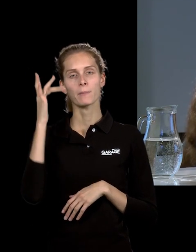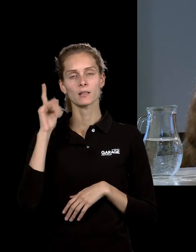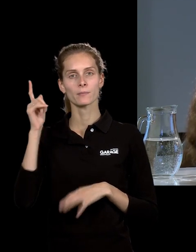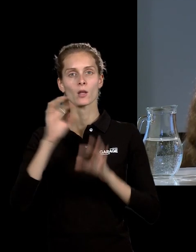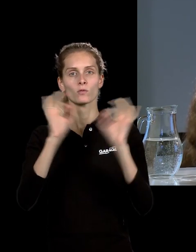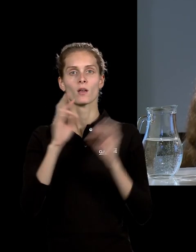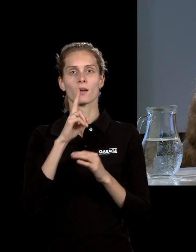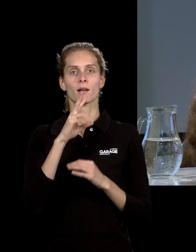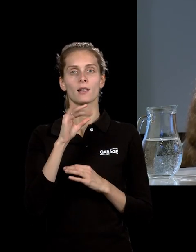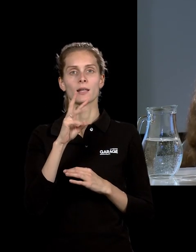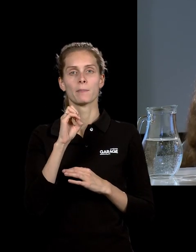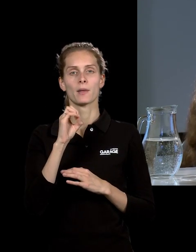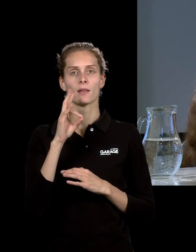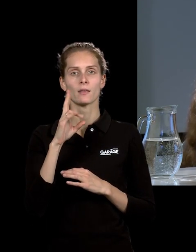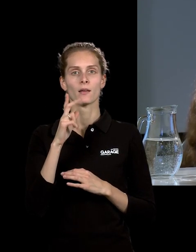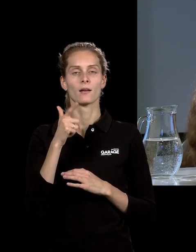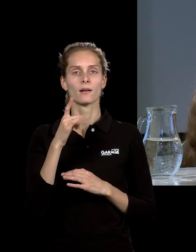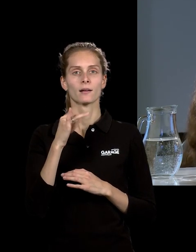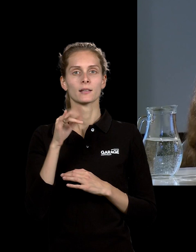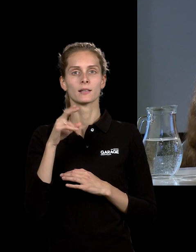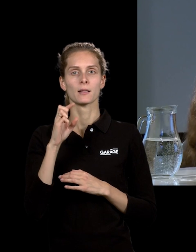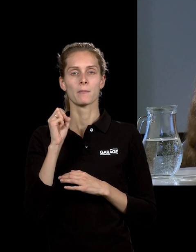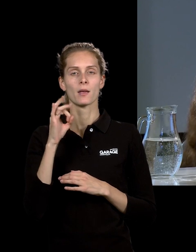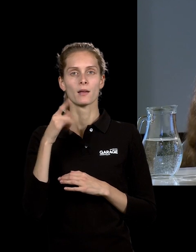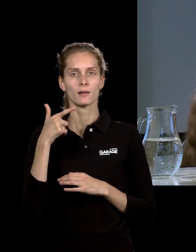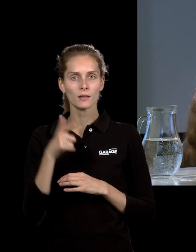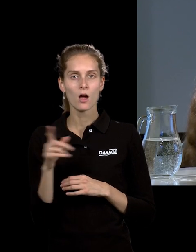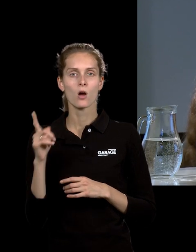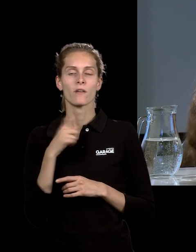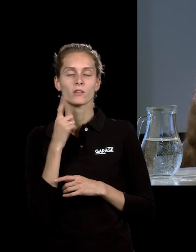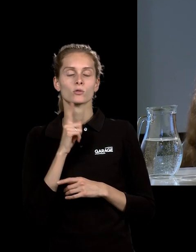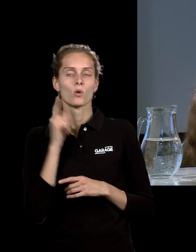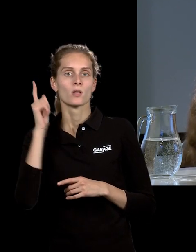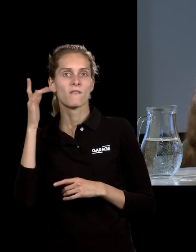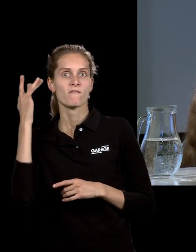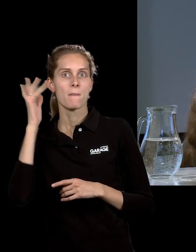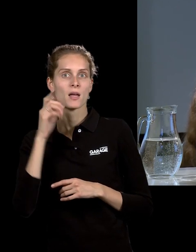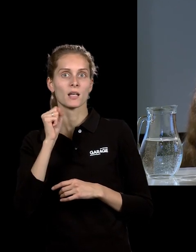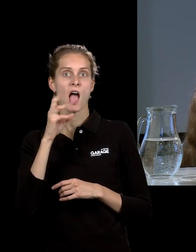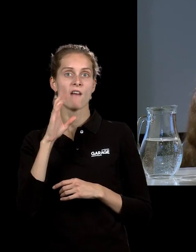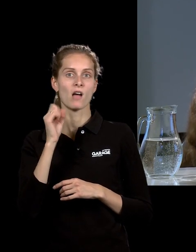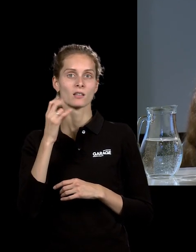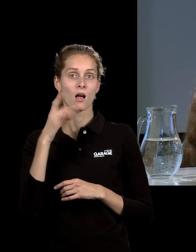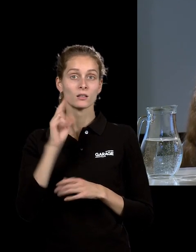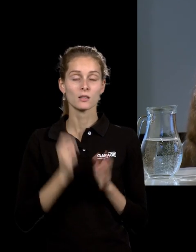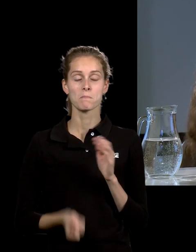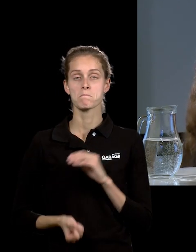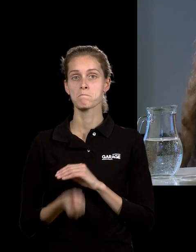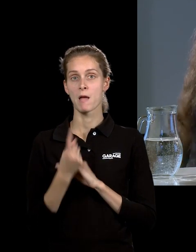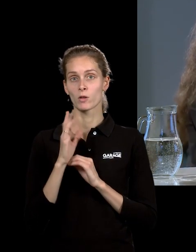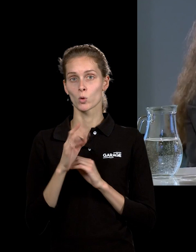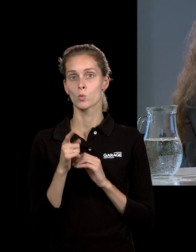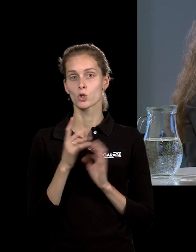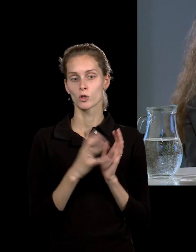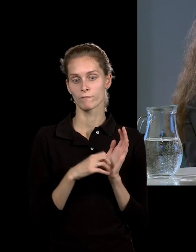Гринберг считал, что авангардная сцена в Америке появилась только в 60-е годы. 50-е, потому что то, что да, это то, что по